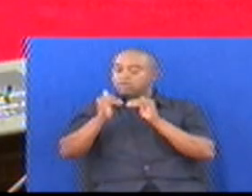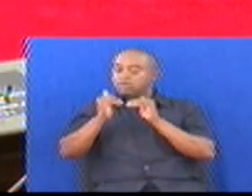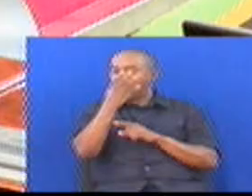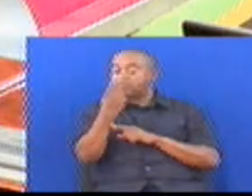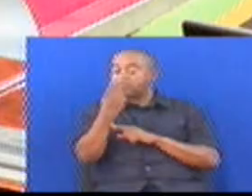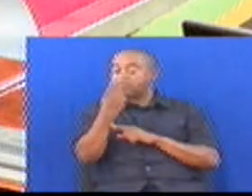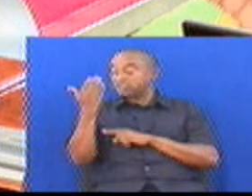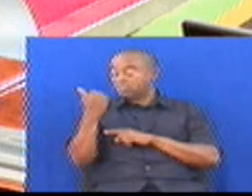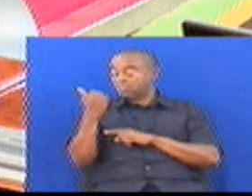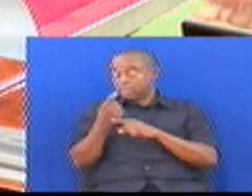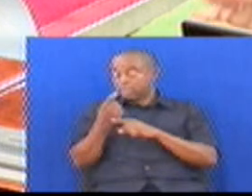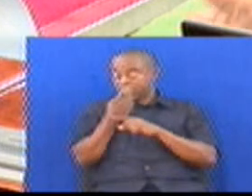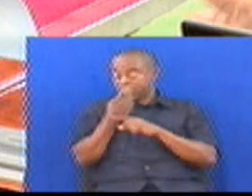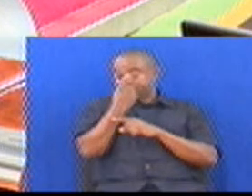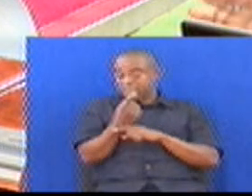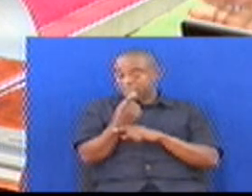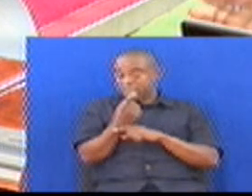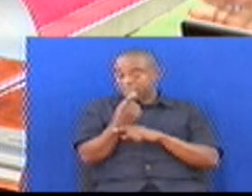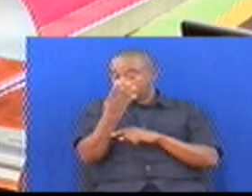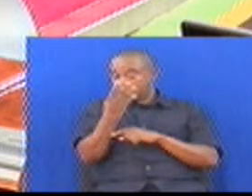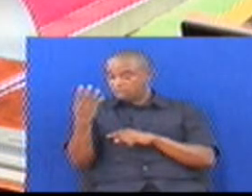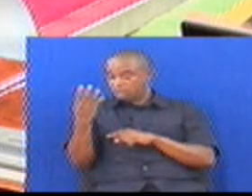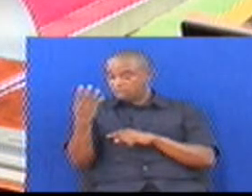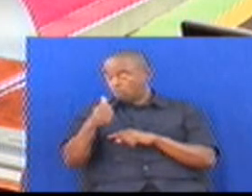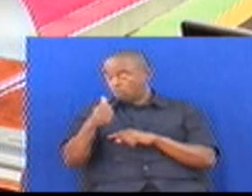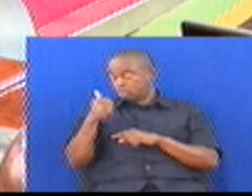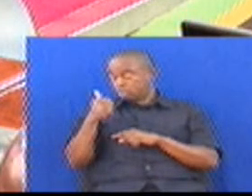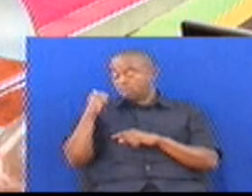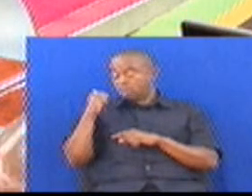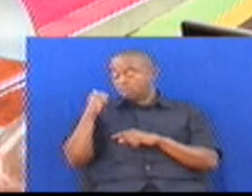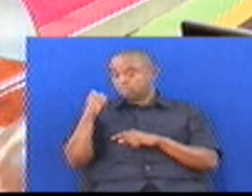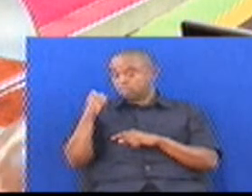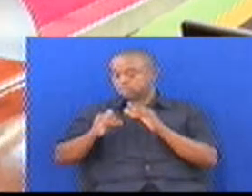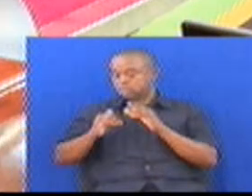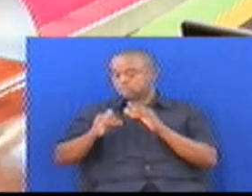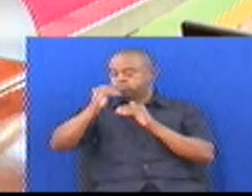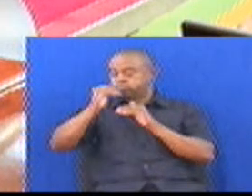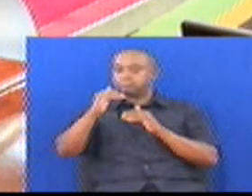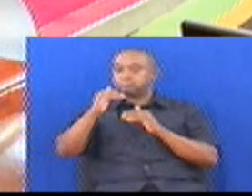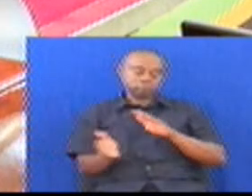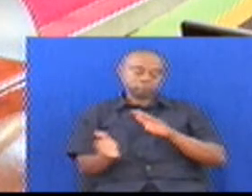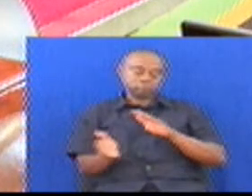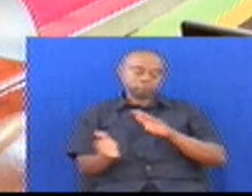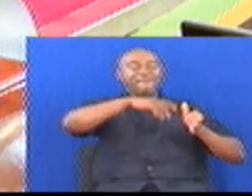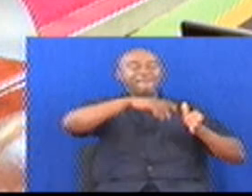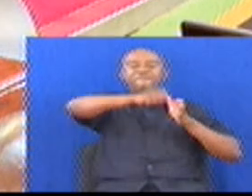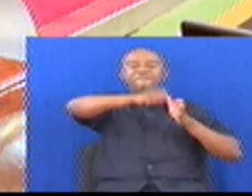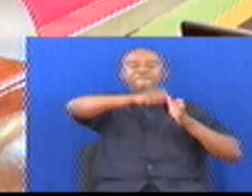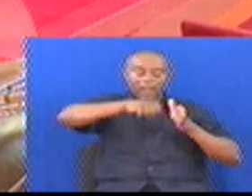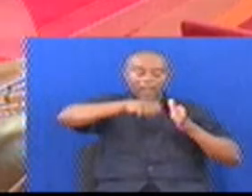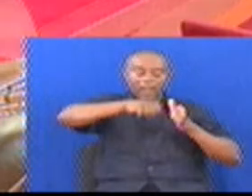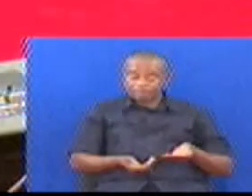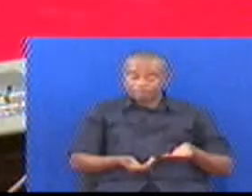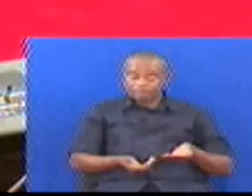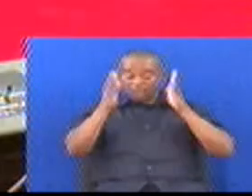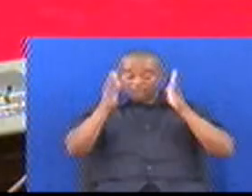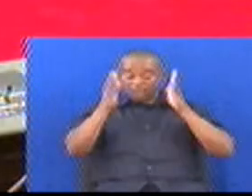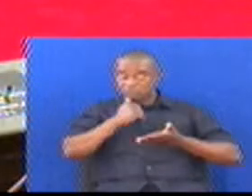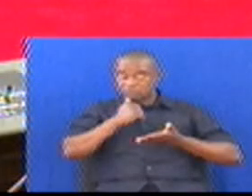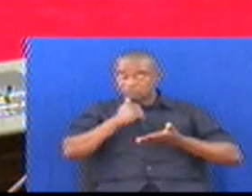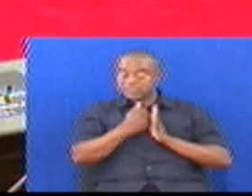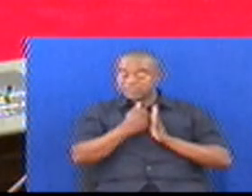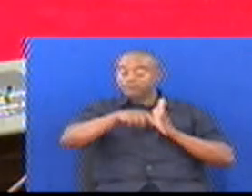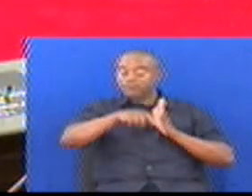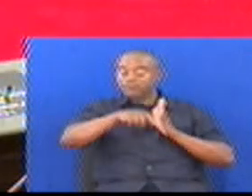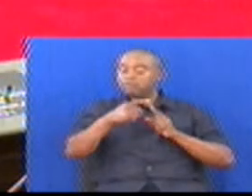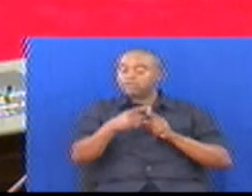ya 144 mwaka 2019. Viwanda. Mheshimiwa Speaker, sekta ya viwanda imeendelea